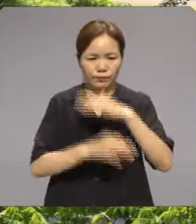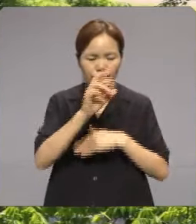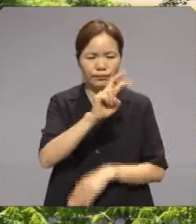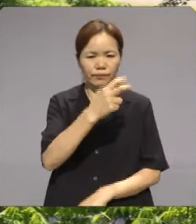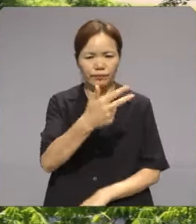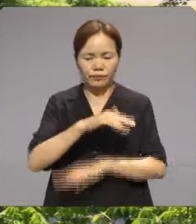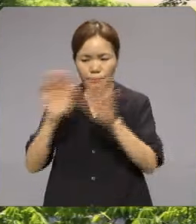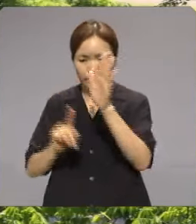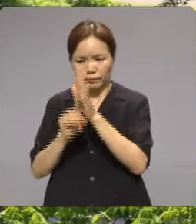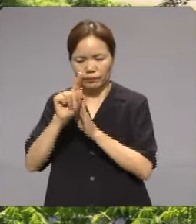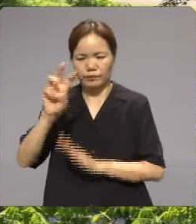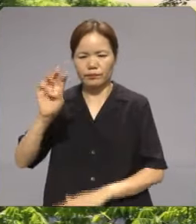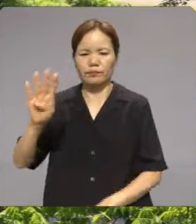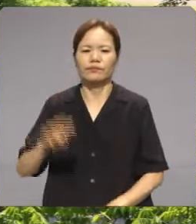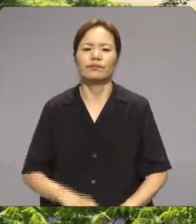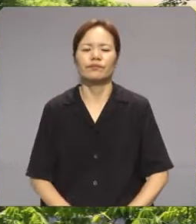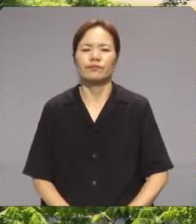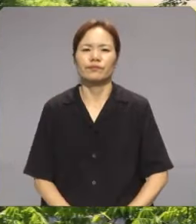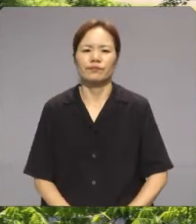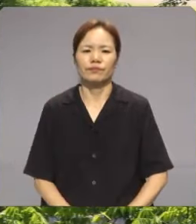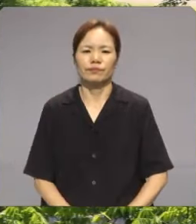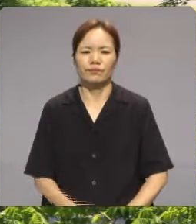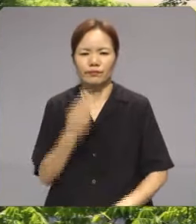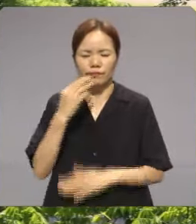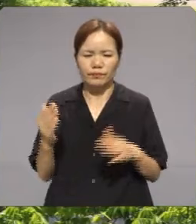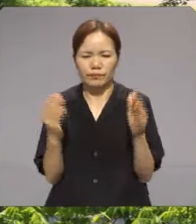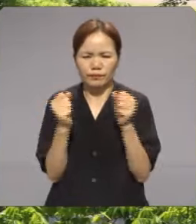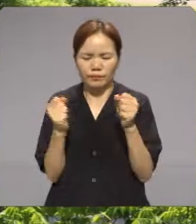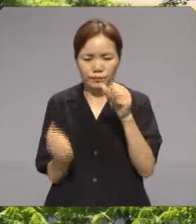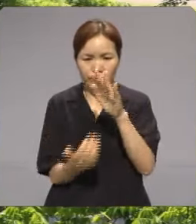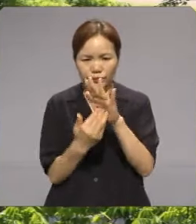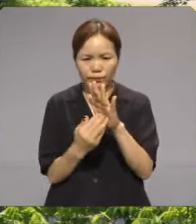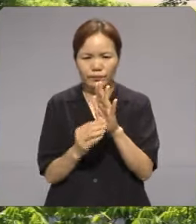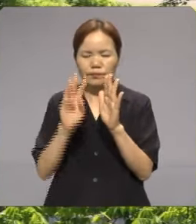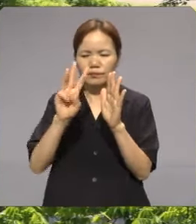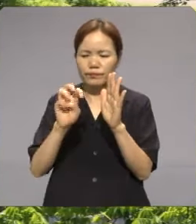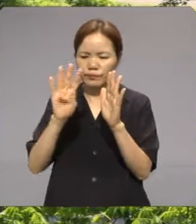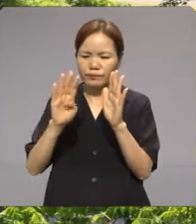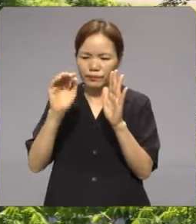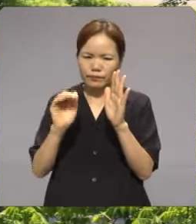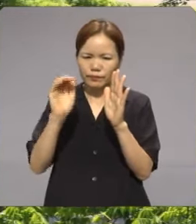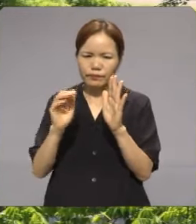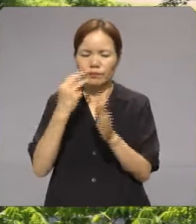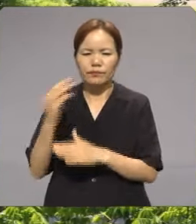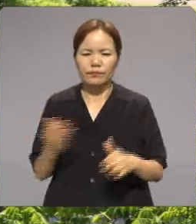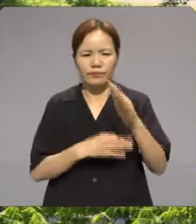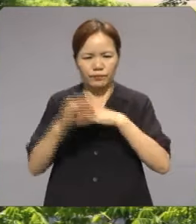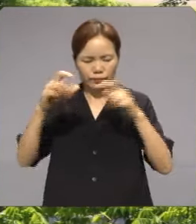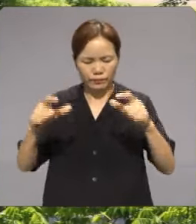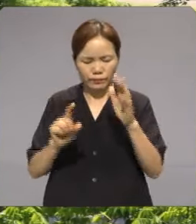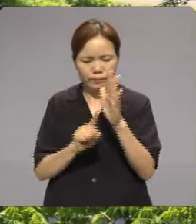27도 한낮에 34도 기록하겠습니다 경기 북부 최고 기온 34도 안팎 보이겠고 경기 동부도